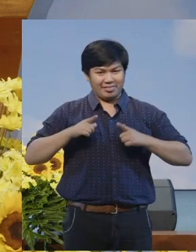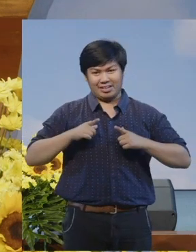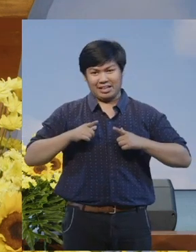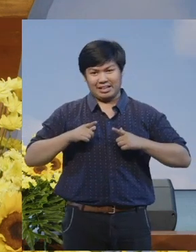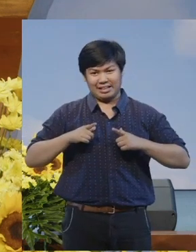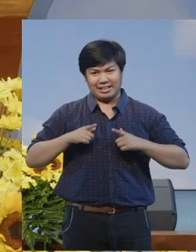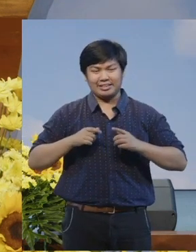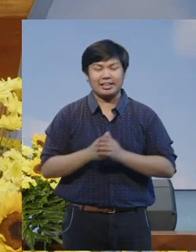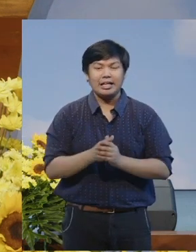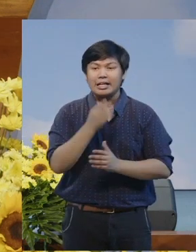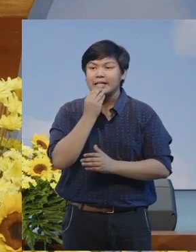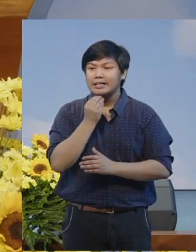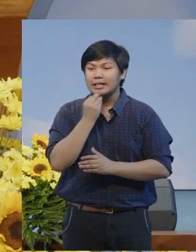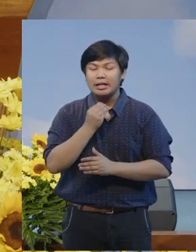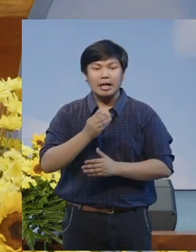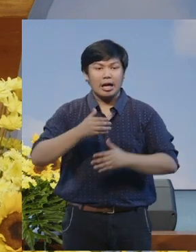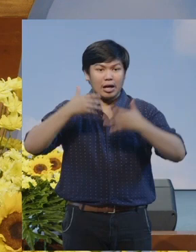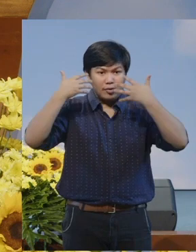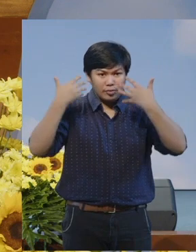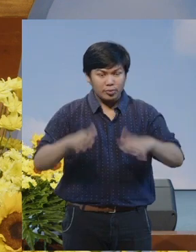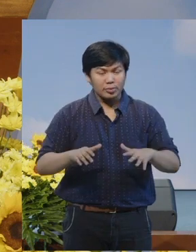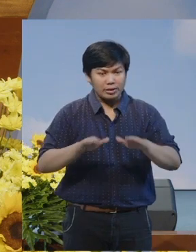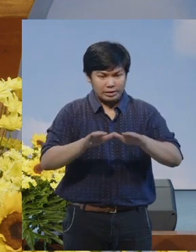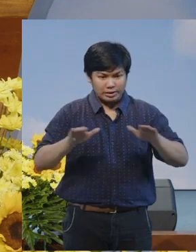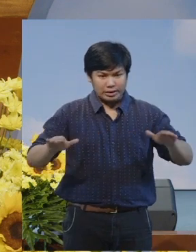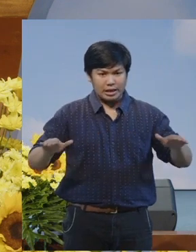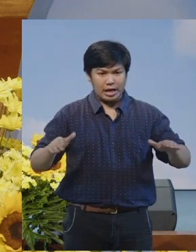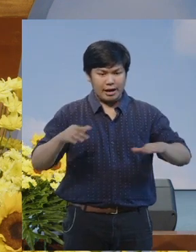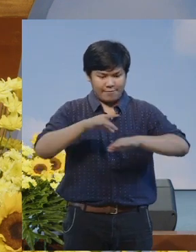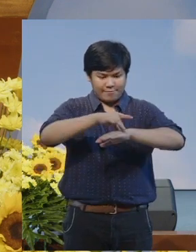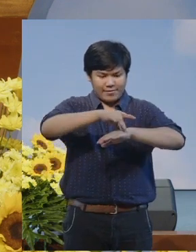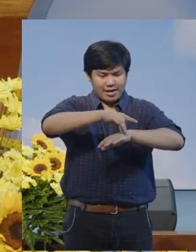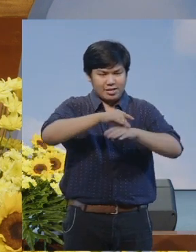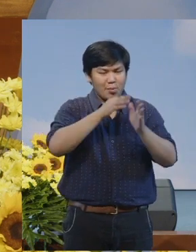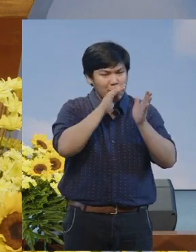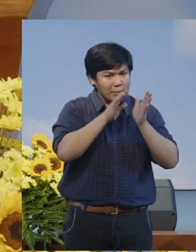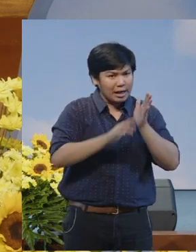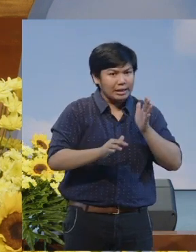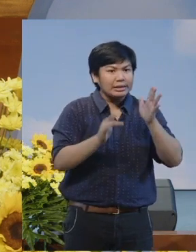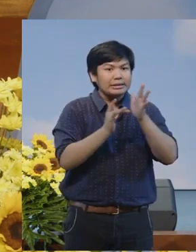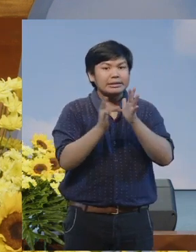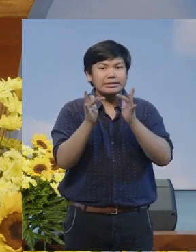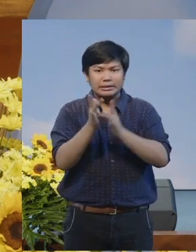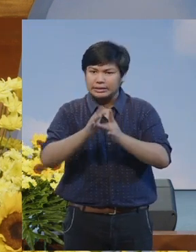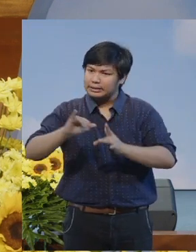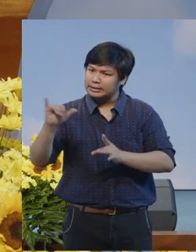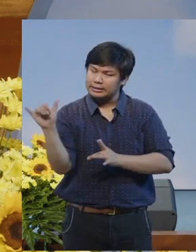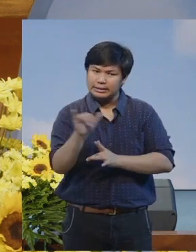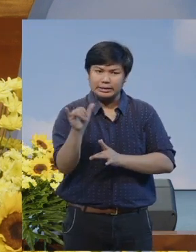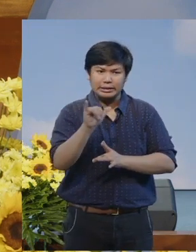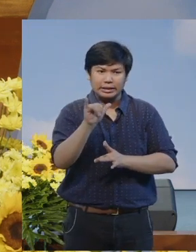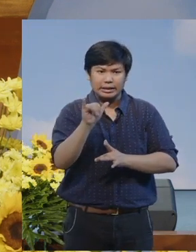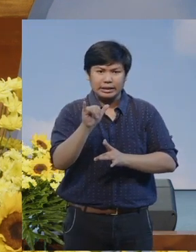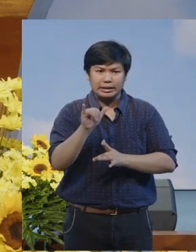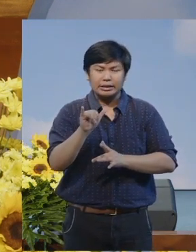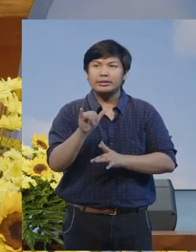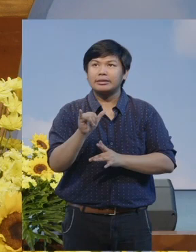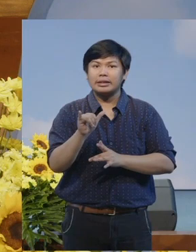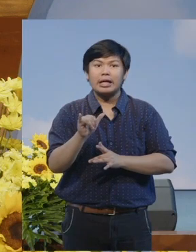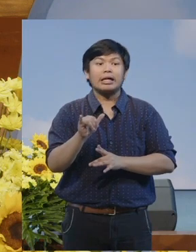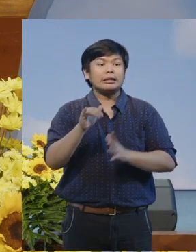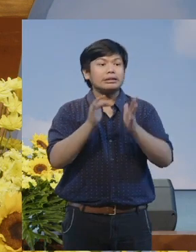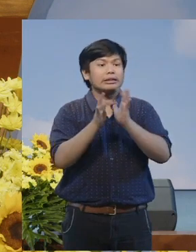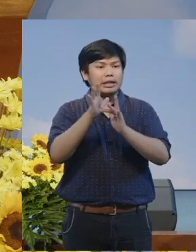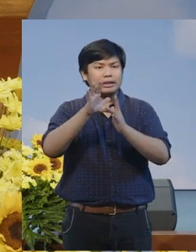to 15. Since therefore the children share in flesh and blood, he himself likewise partook of the same things. Naging tao po